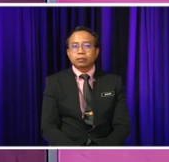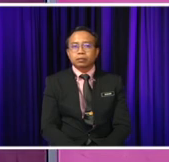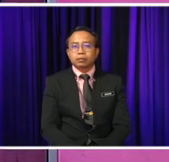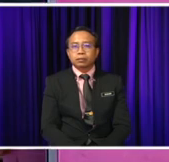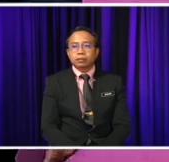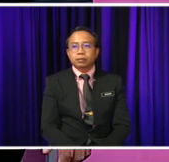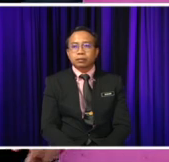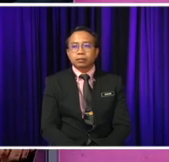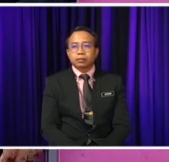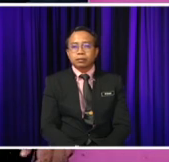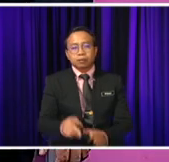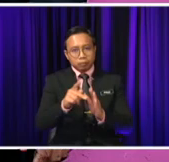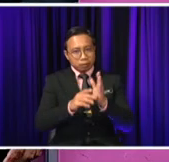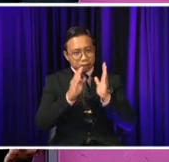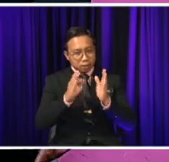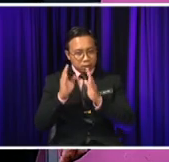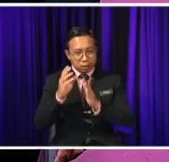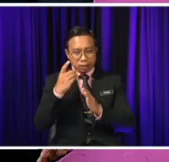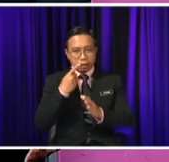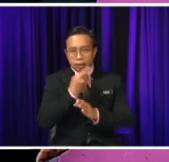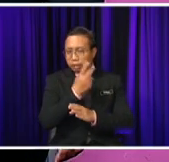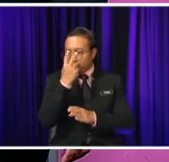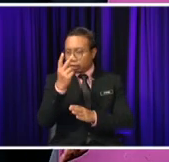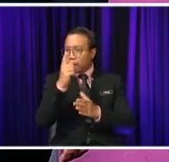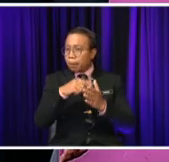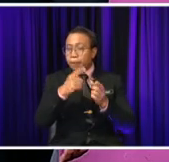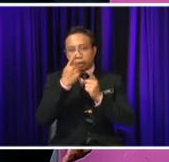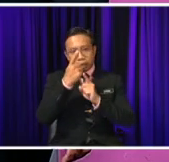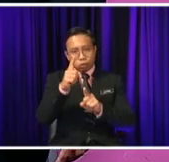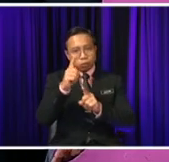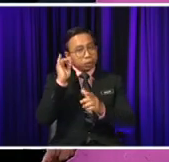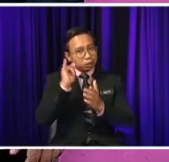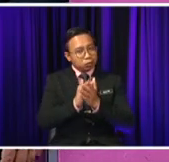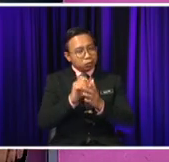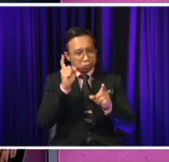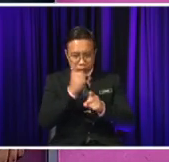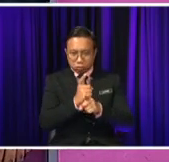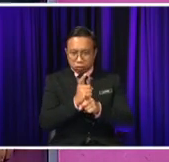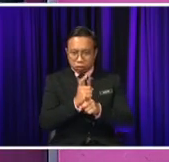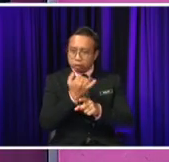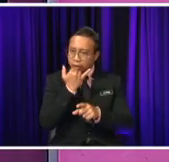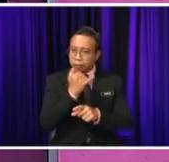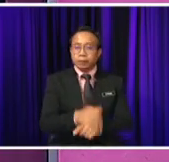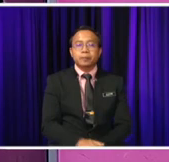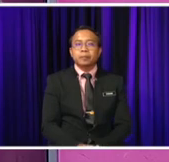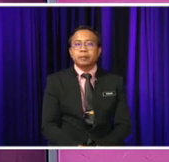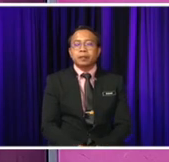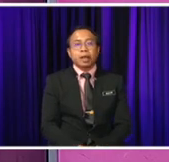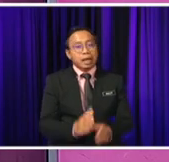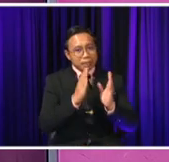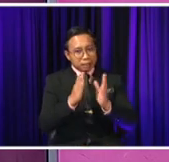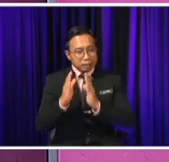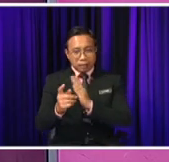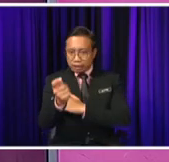jadi perancangan kita tengok Apakah jawaban perancangan itu tepat ataupun tidak yaitu menyelaraskan